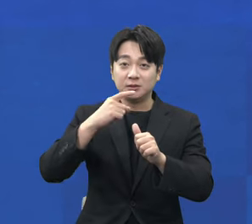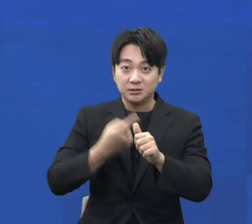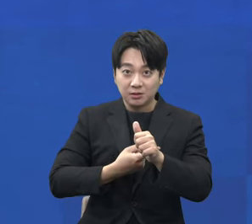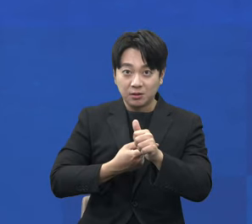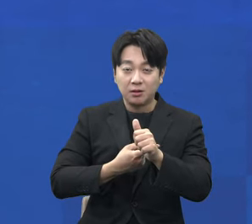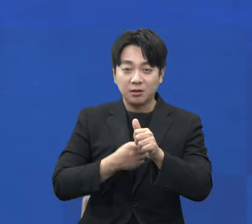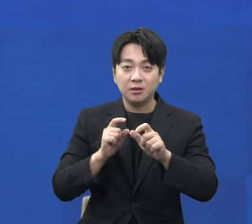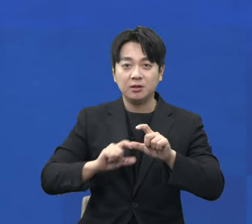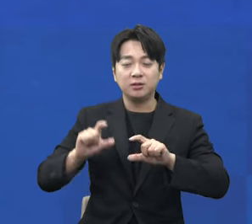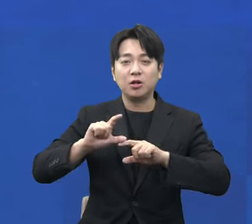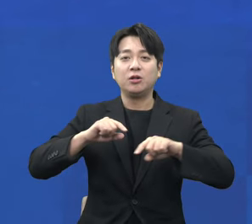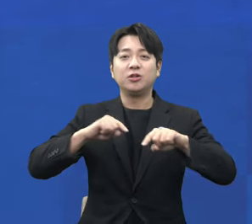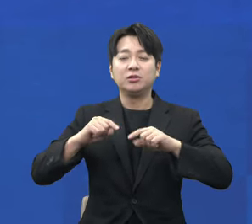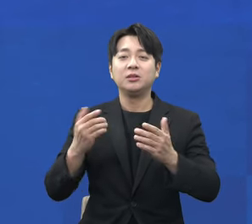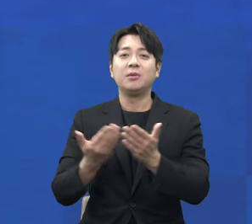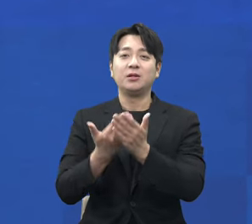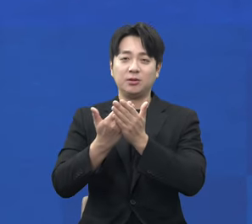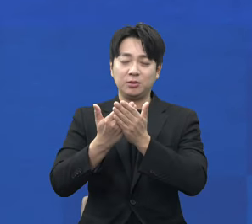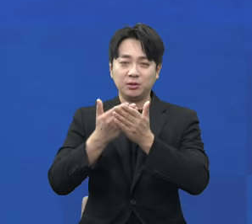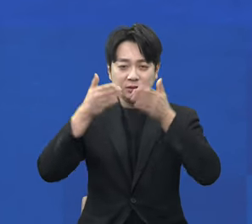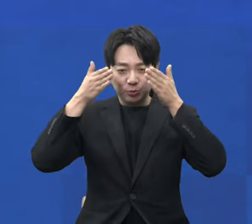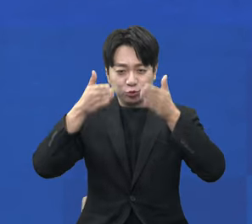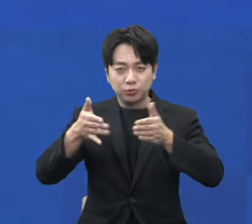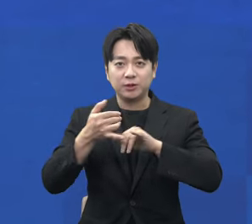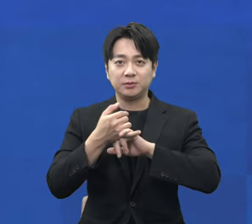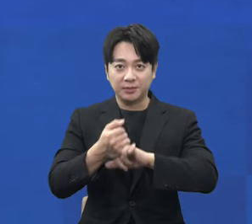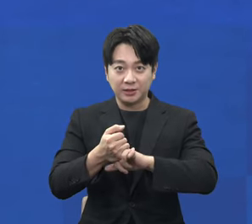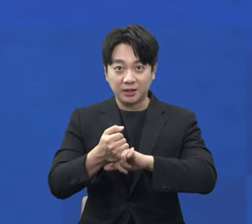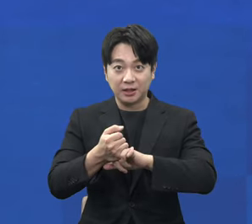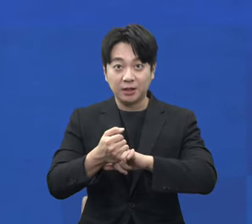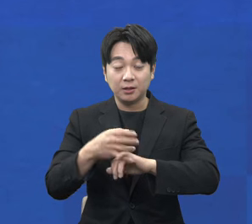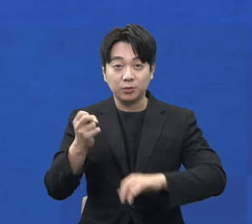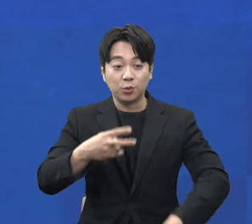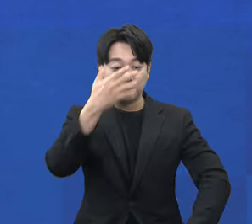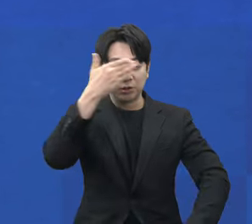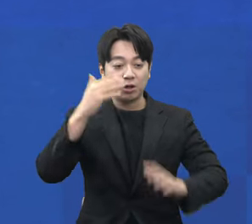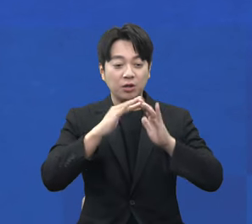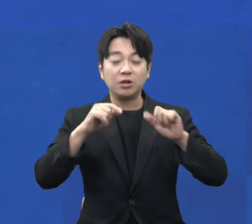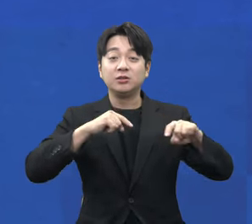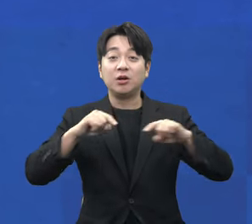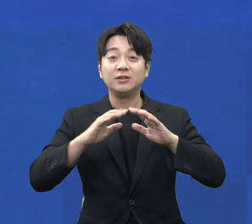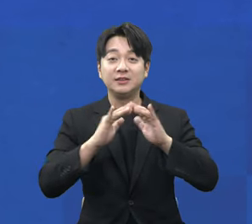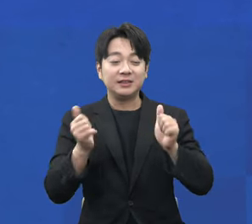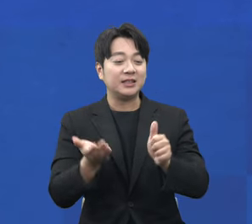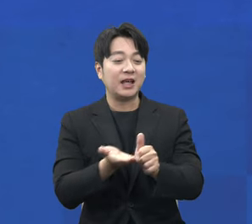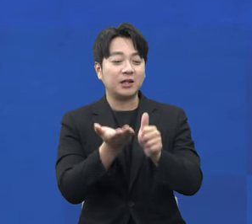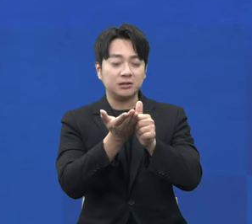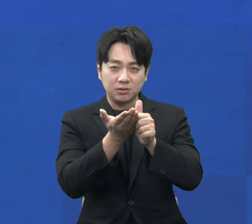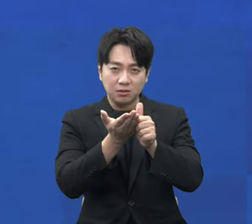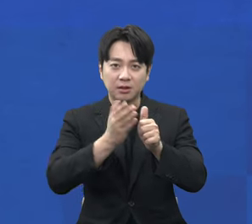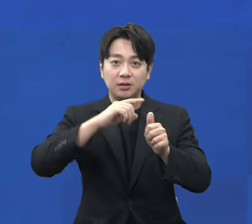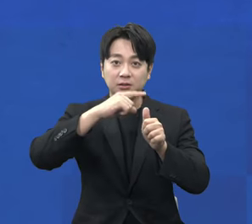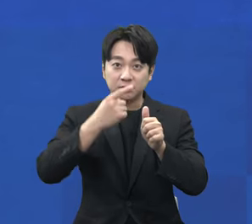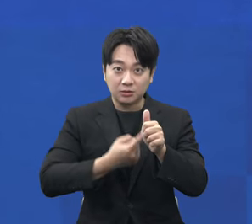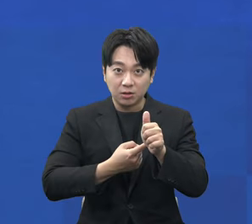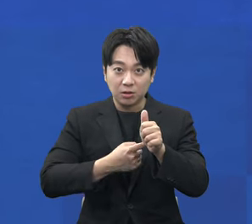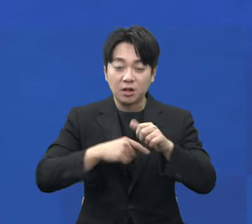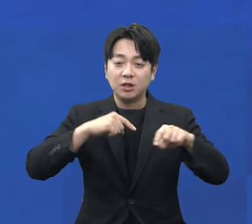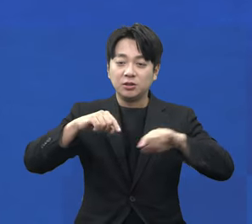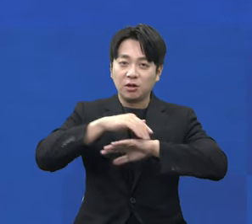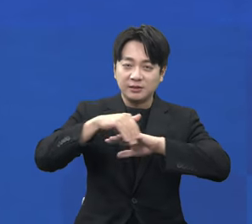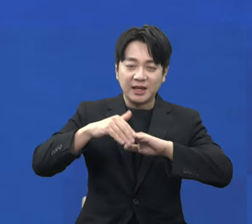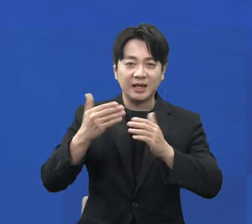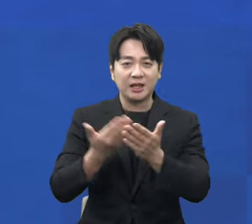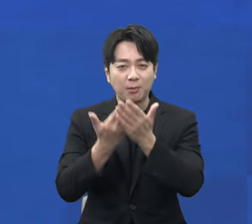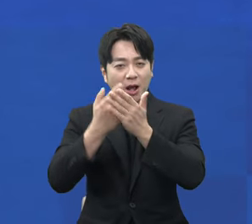강화하는 데 중점을 두겠습니다. 또한 청년 정치인 양성 아카데미를 운영하여 정책 개발, 연설, 선거